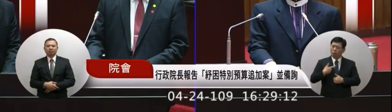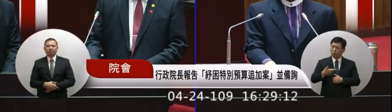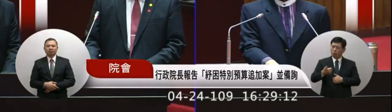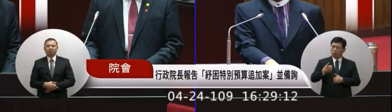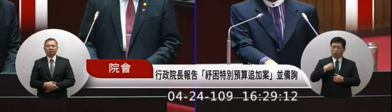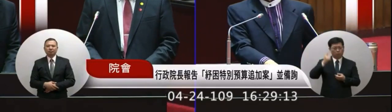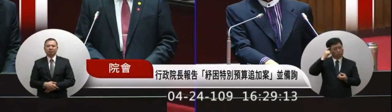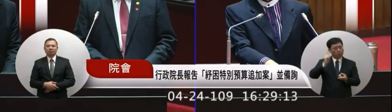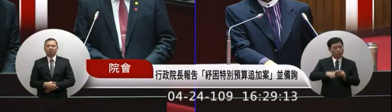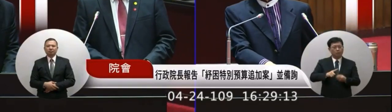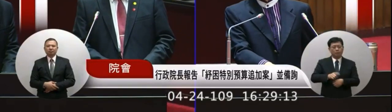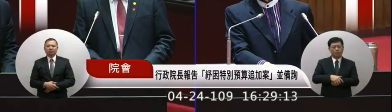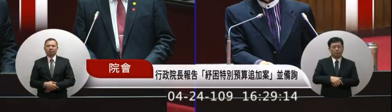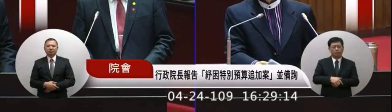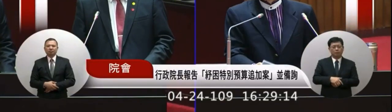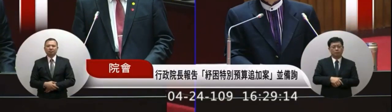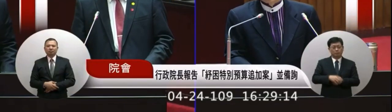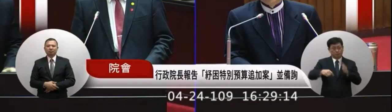哎很有道理啊。